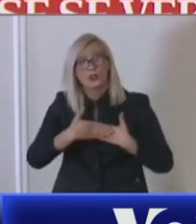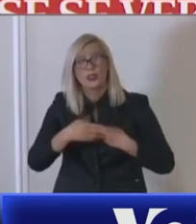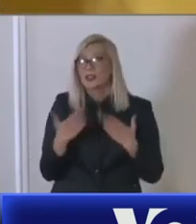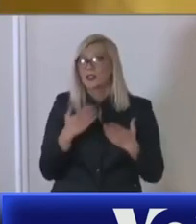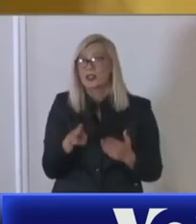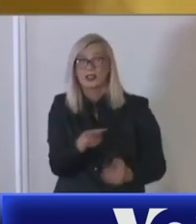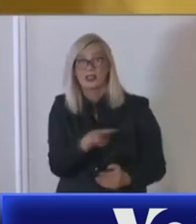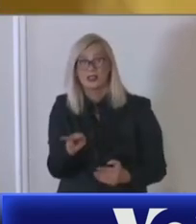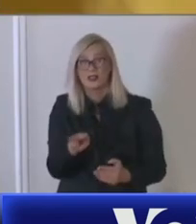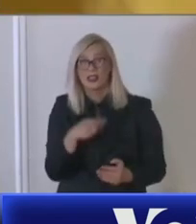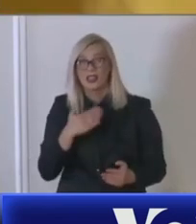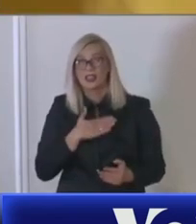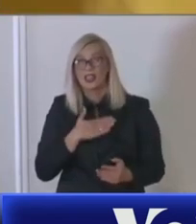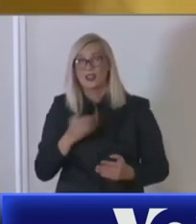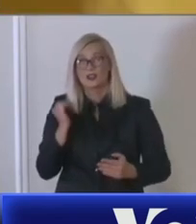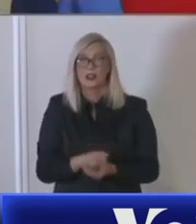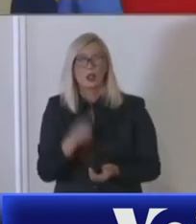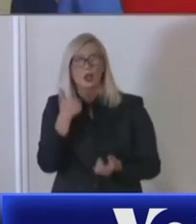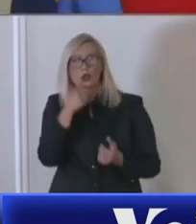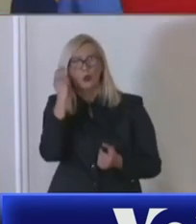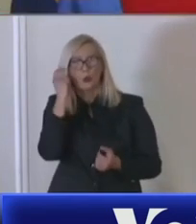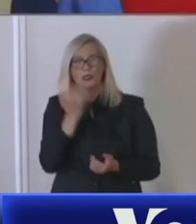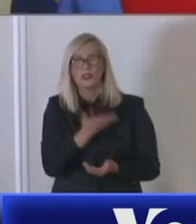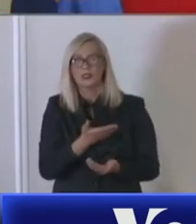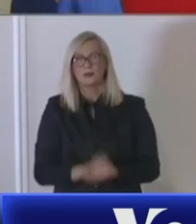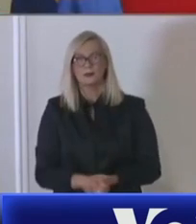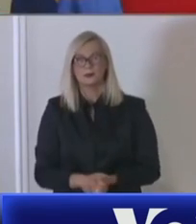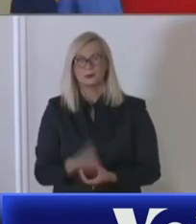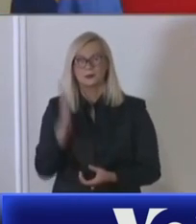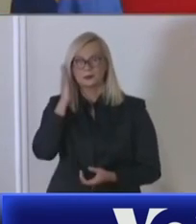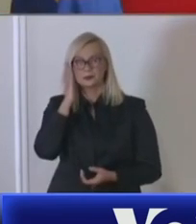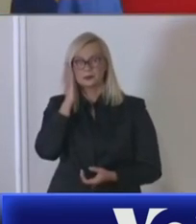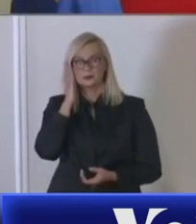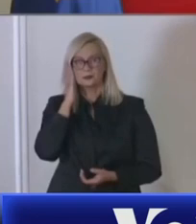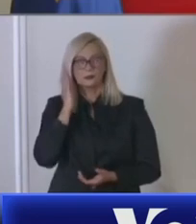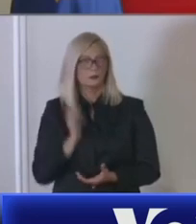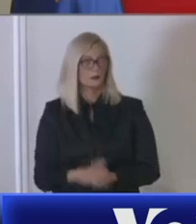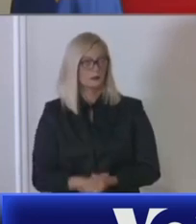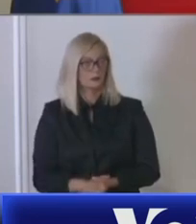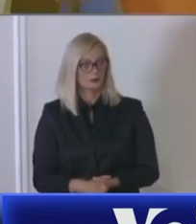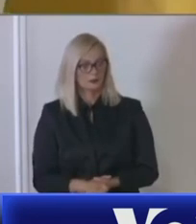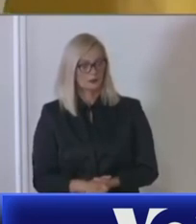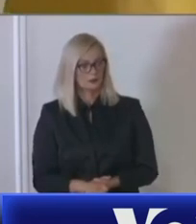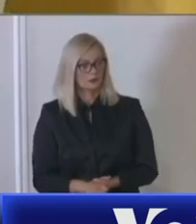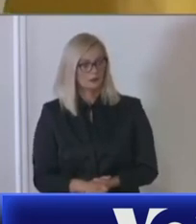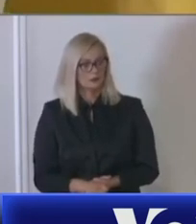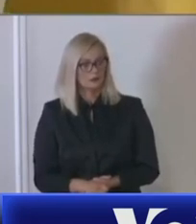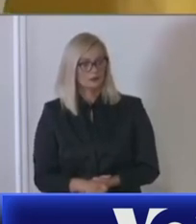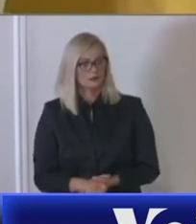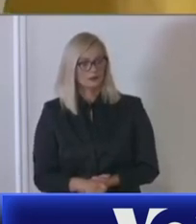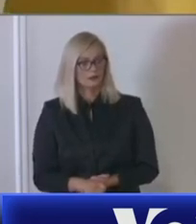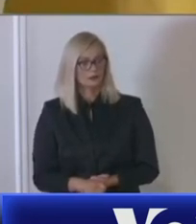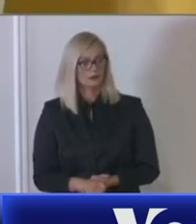Ballkanik. Ndërkohë, kryeministri i Kosovës u pyet në një konferencë shtypi lidhur me çështjen e dhomave të specializuara dhe marrjen në pyetje